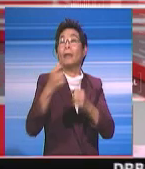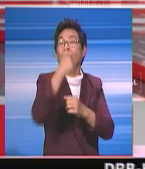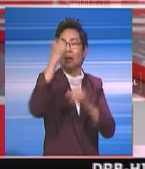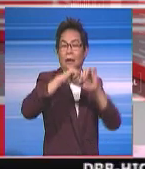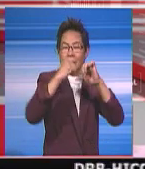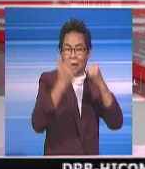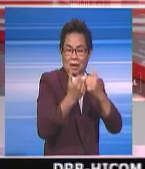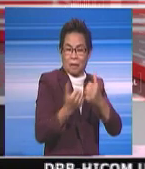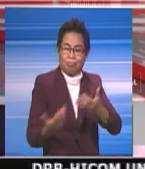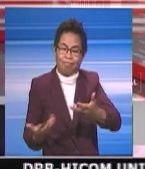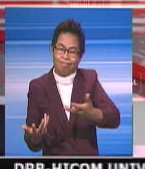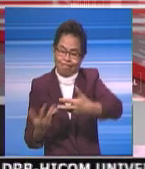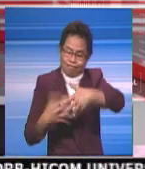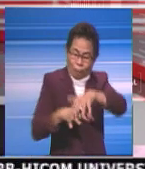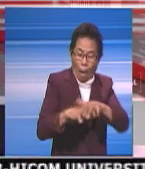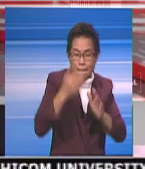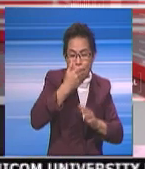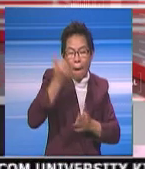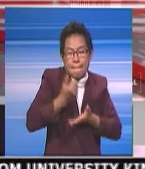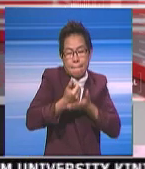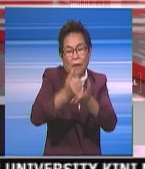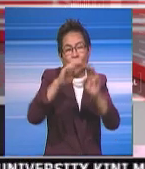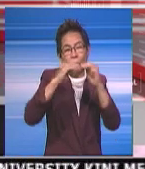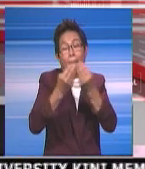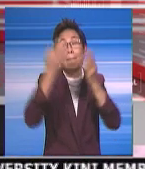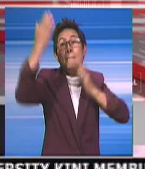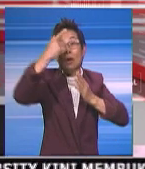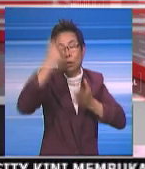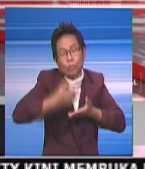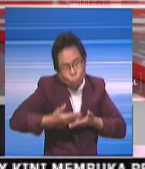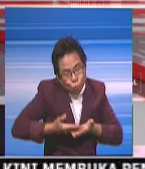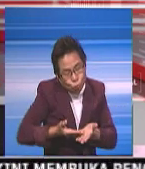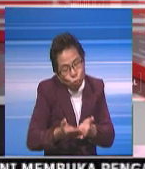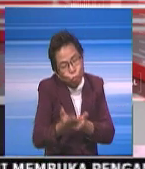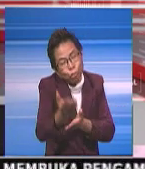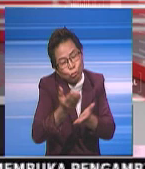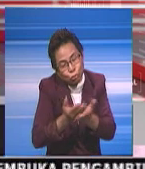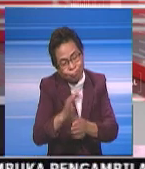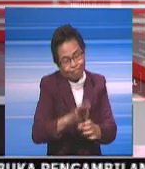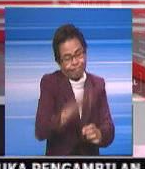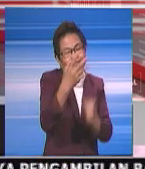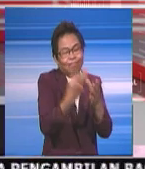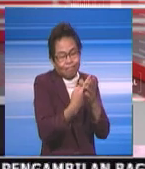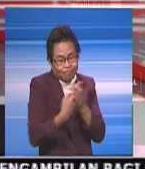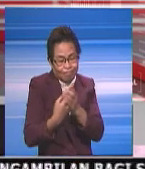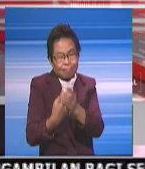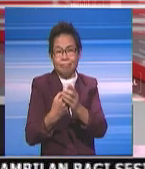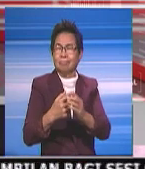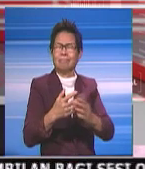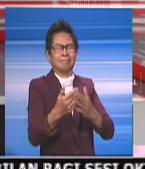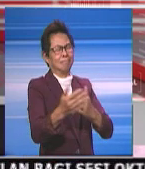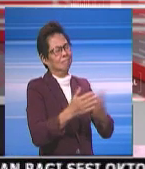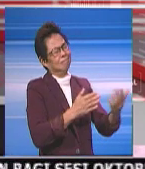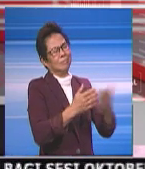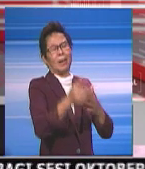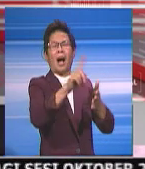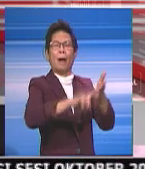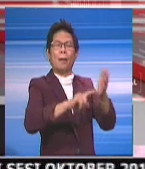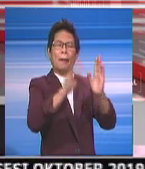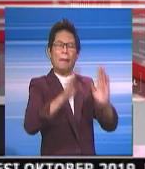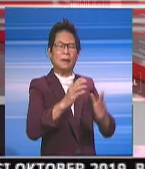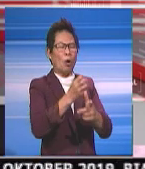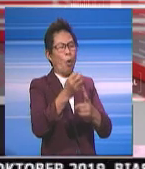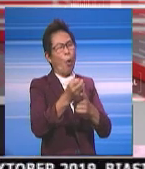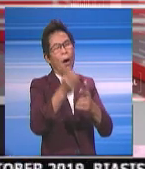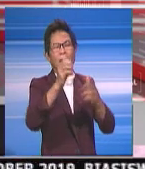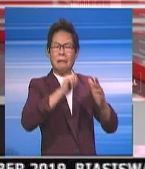ejen penyatuan terbaik dalam membantu masyarakat di negara ini untuk terus mengekalkan semangat perpaduan tanpa mengira bangsa dan agama.